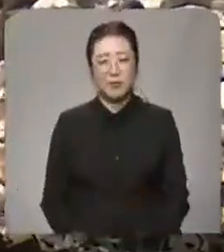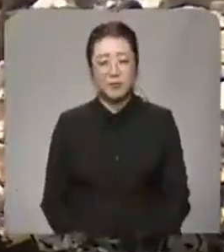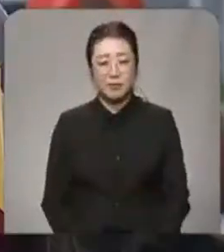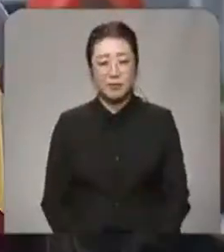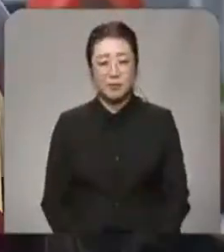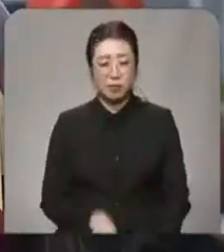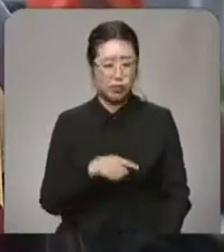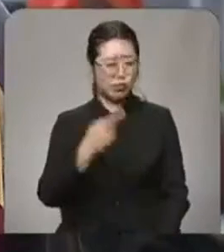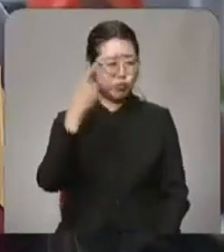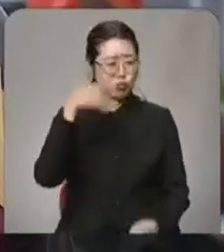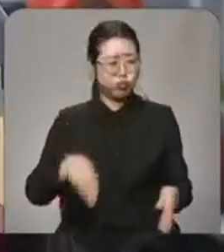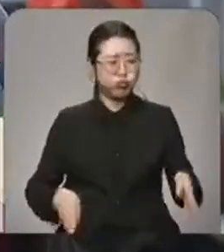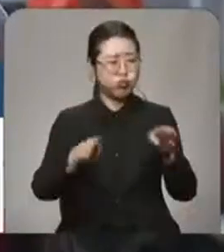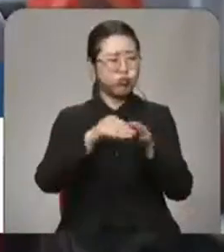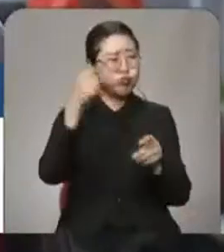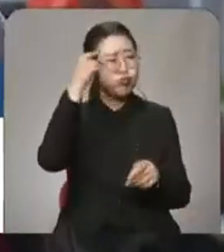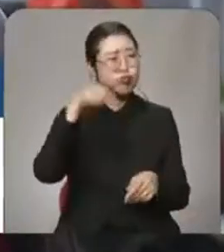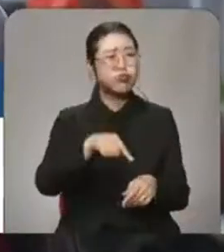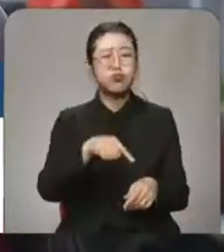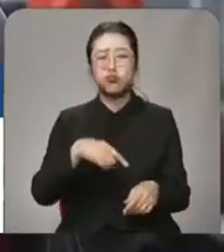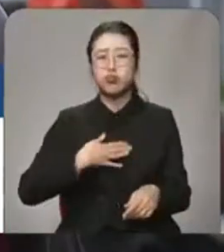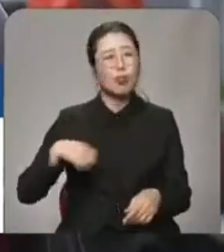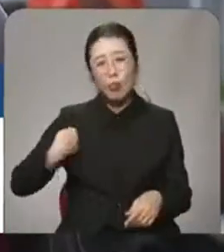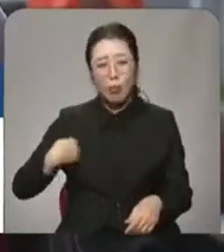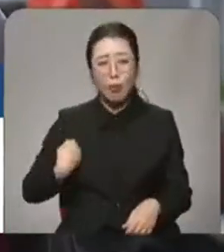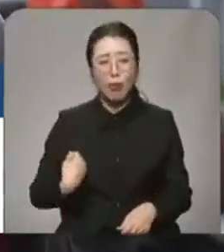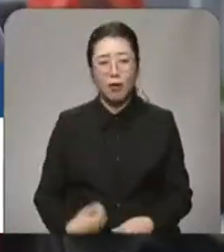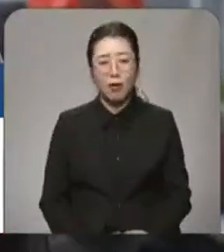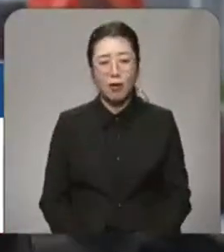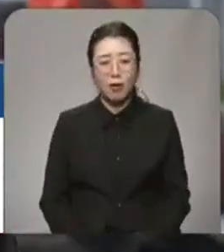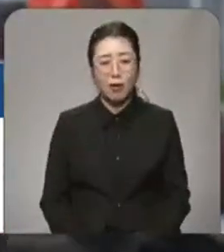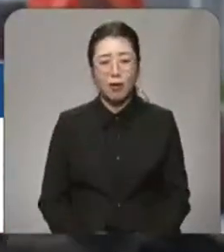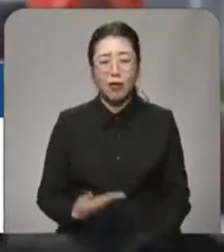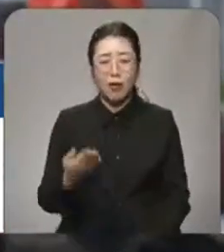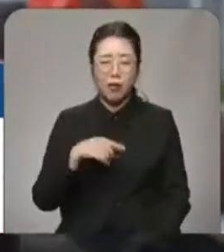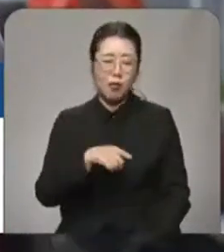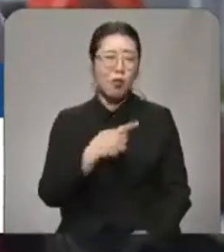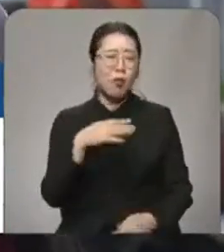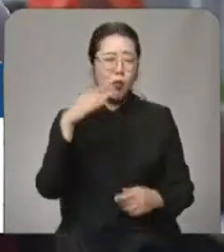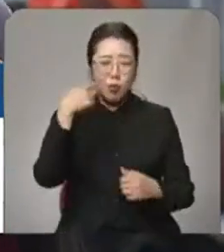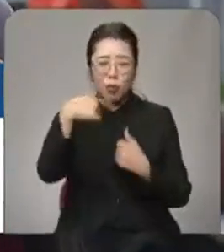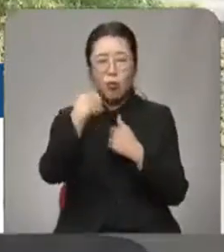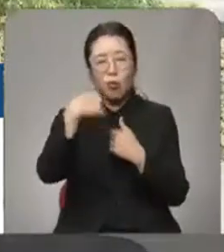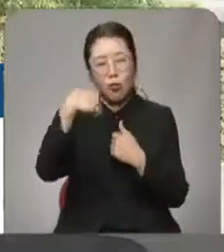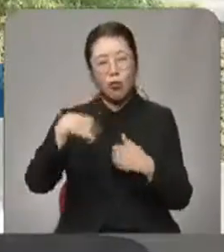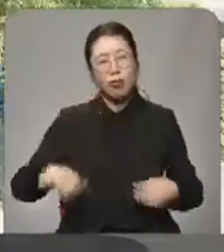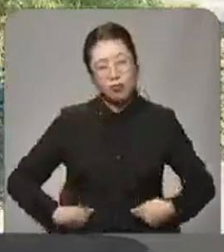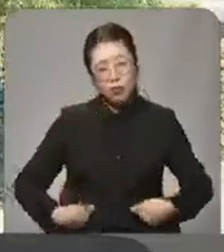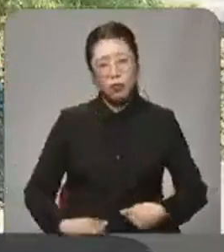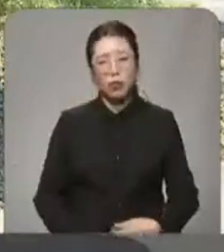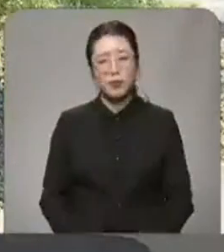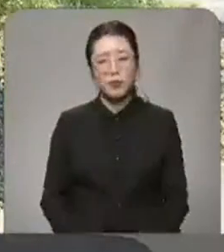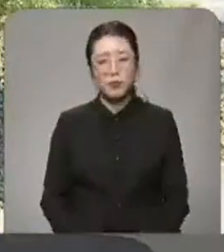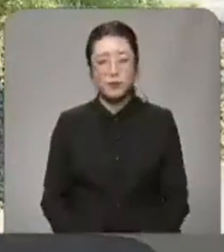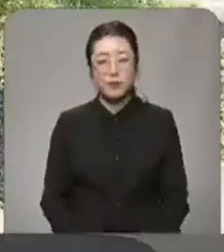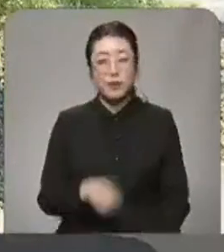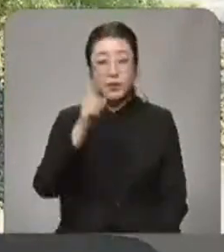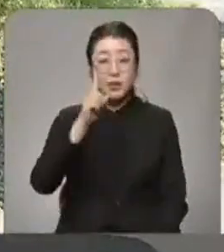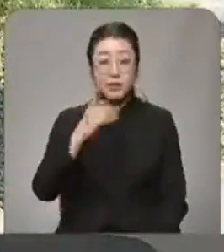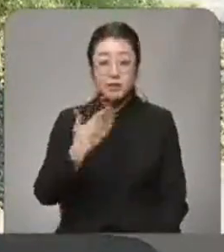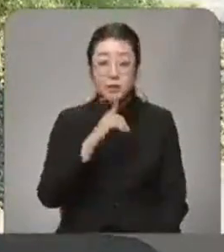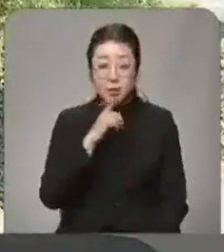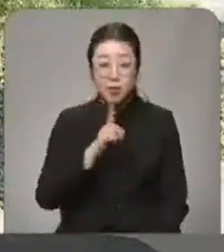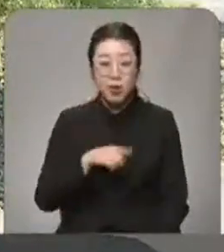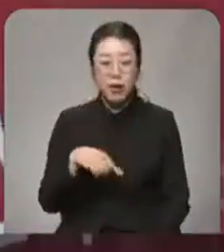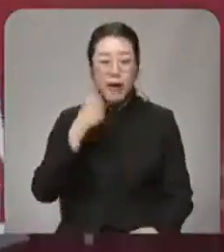뭐 때문에 세워놓은 자체도 몰랐다고 이거는. 그런데 그거는 교육이 있어야지. 소방당국은 매달